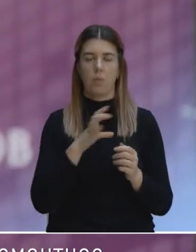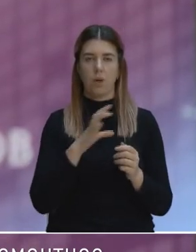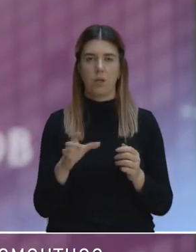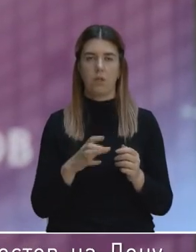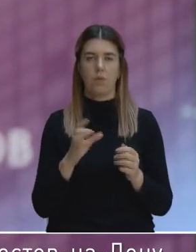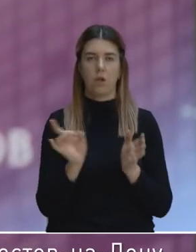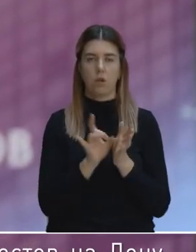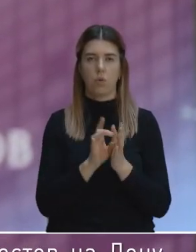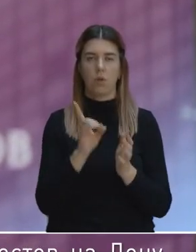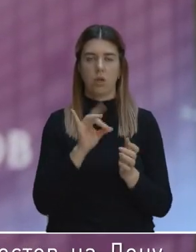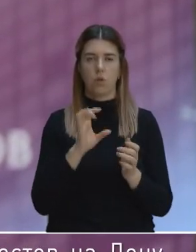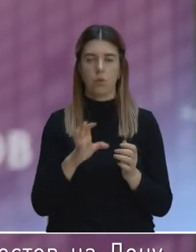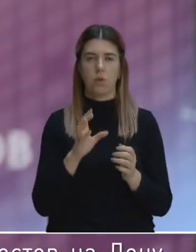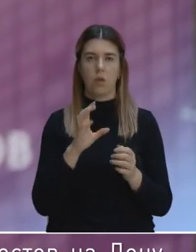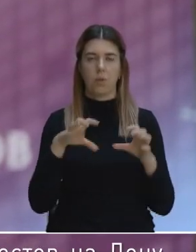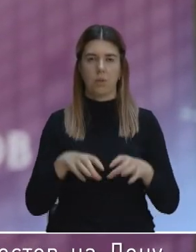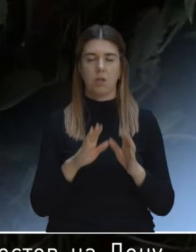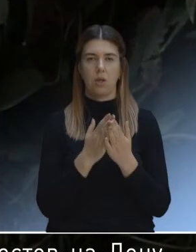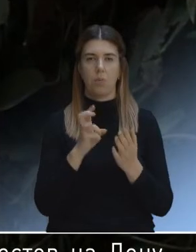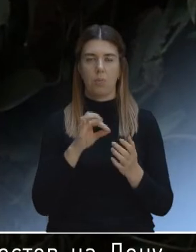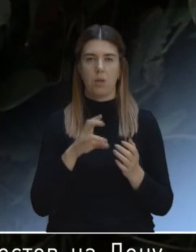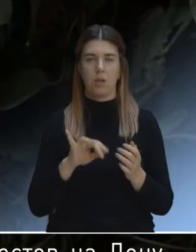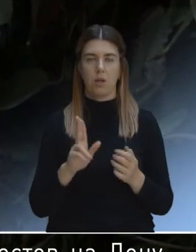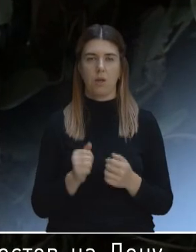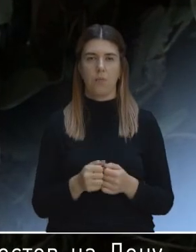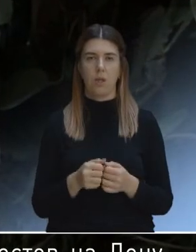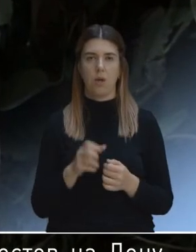богатствам электронных ресурсов президентской библиотеки.